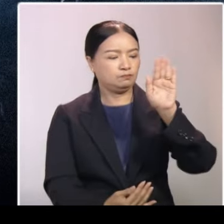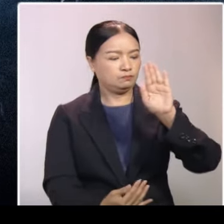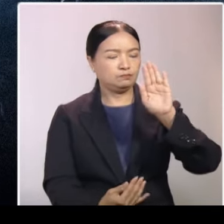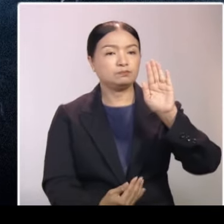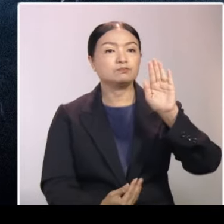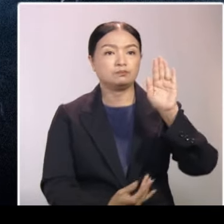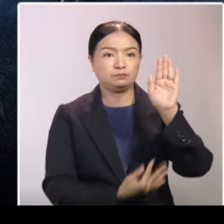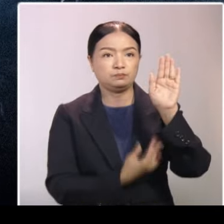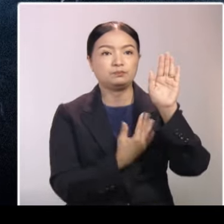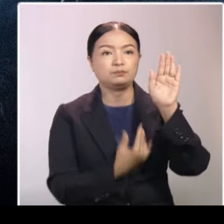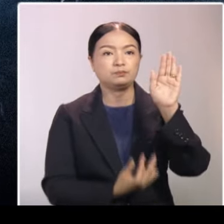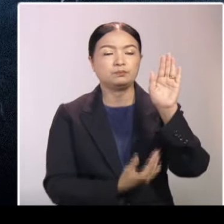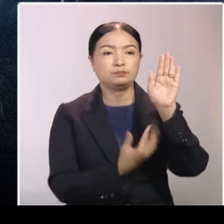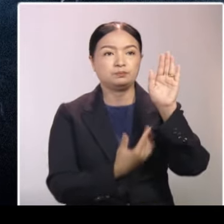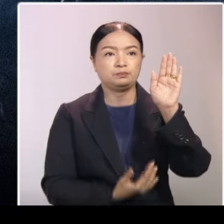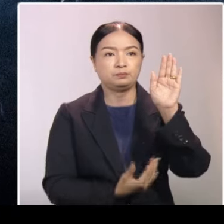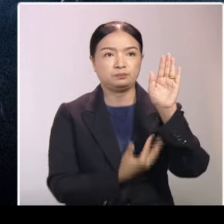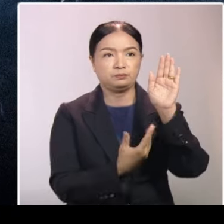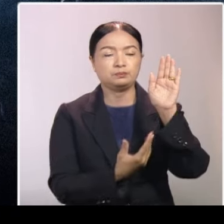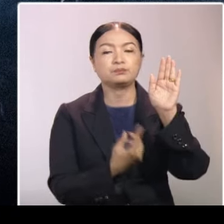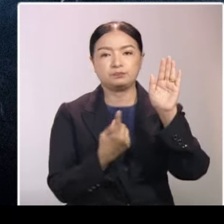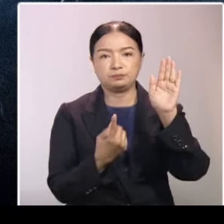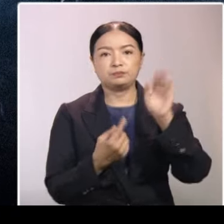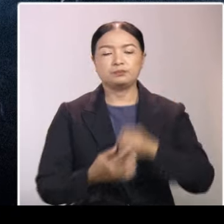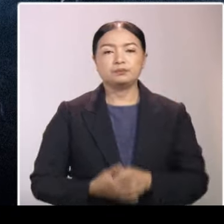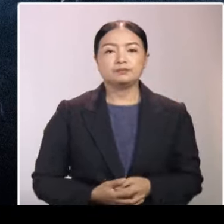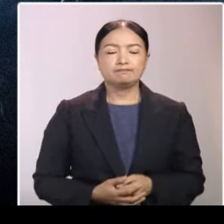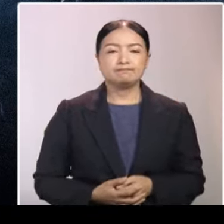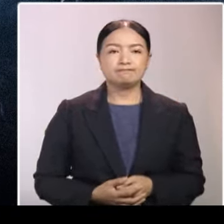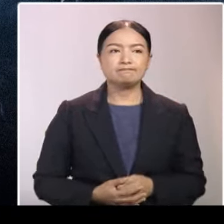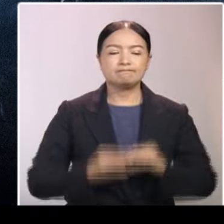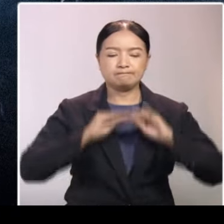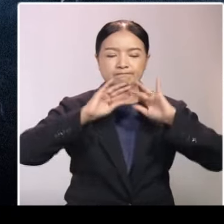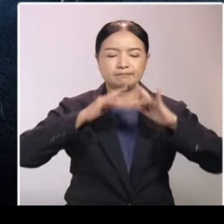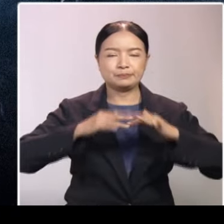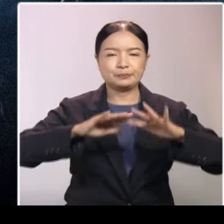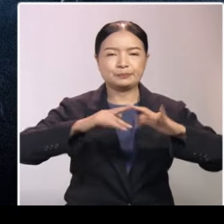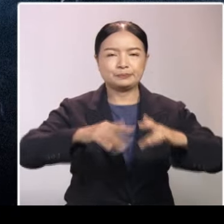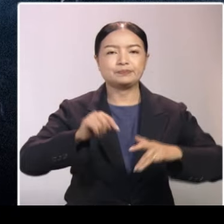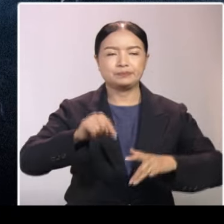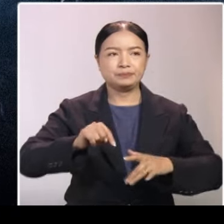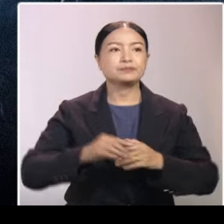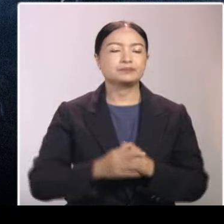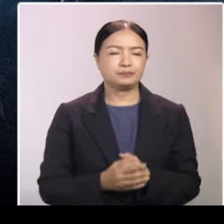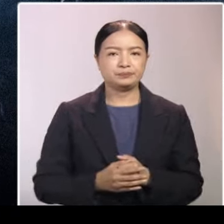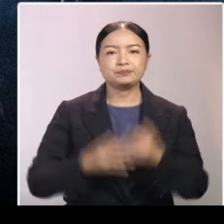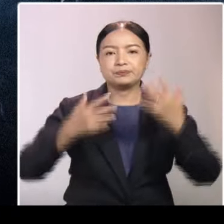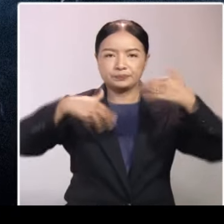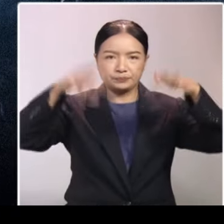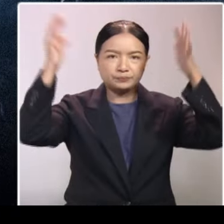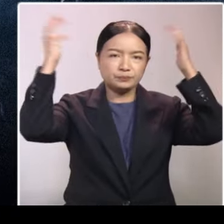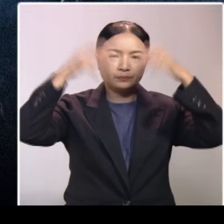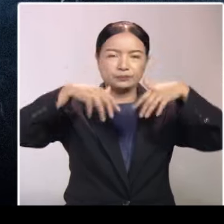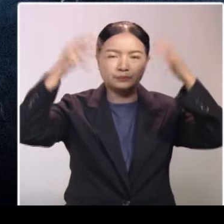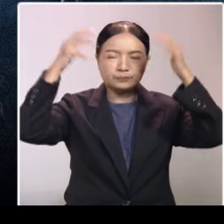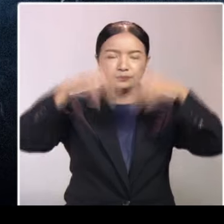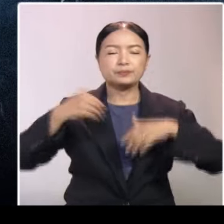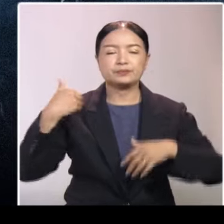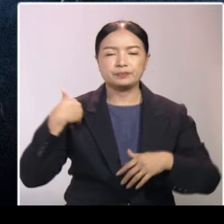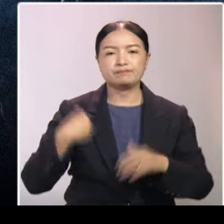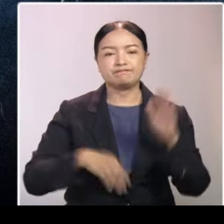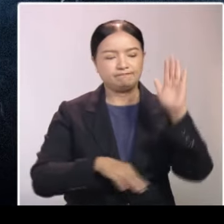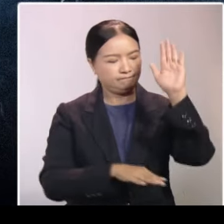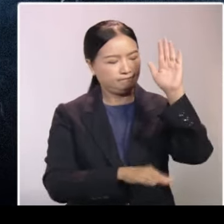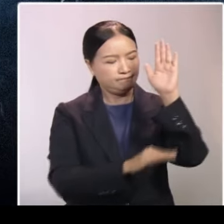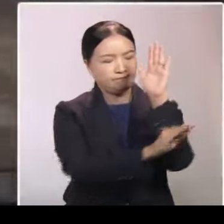ตกเฉียงใต้กำลังแรงพัดเข้าหาพายุแล้วก็ปกคลุมทะเลอันดามันและอ่าวไทยส่งผลทำให้มีฝนตกหนักถึงหนักมากบริเวณ